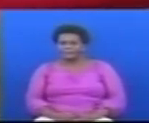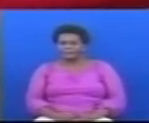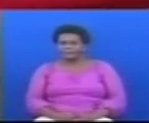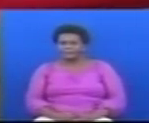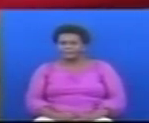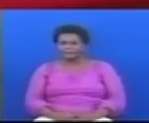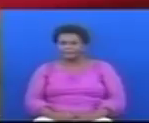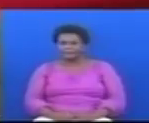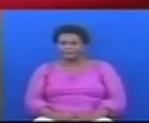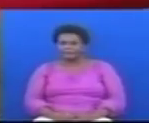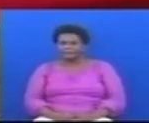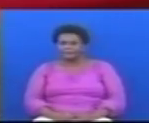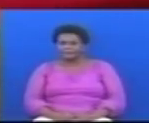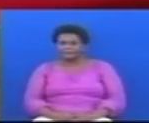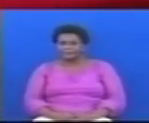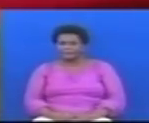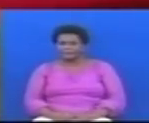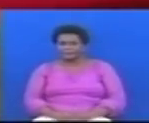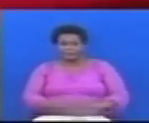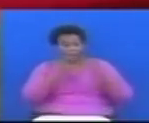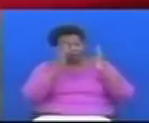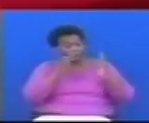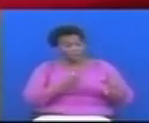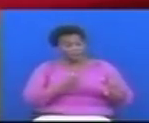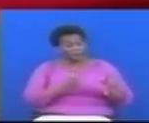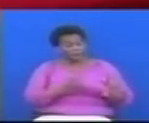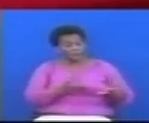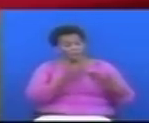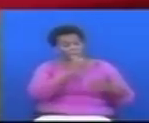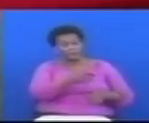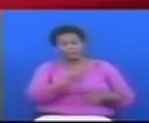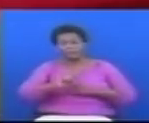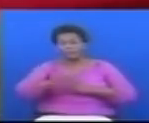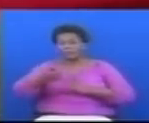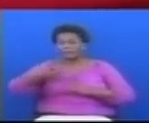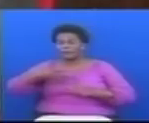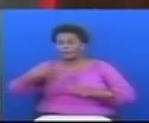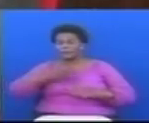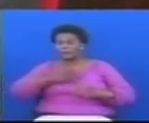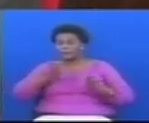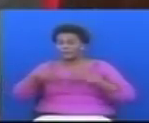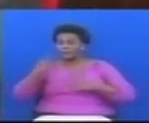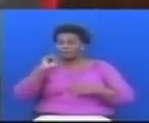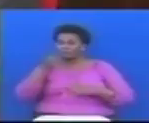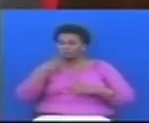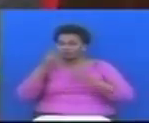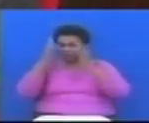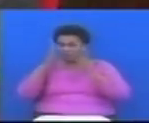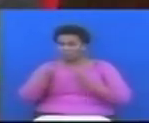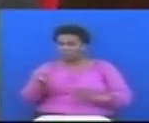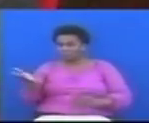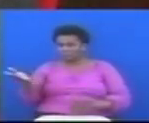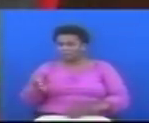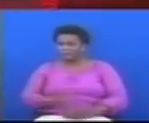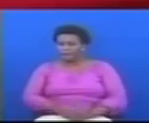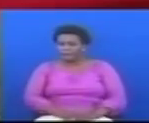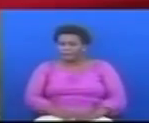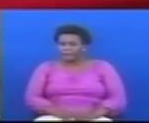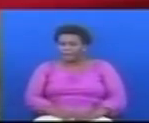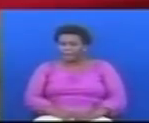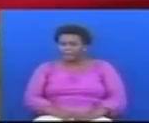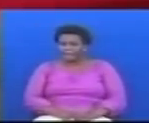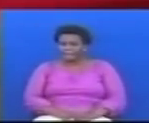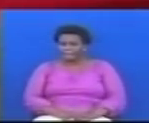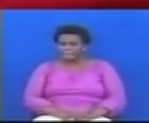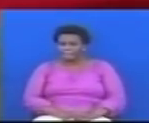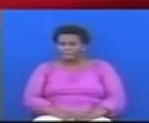Mheshimiwa Naibu Spika, kwa niaba ya Waziri wa Nchi, Ofisi ya Rais TAMISEMI, naomba nijibu swali la nyongeza la Mheshimiwa Anton Komu kama ifuatavyo. Mheshimiwa Naibu